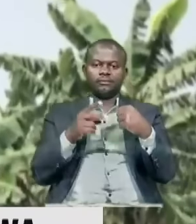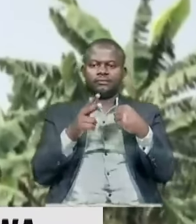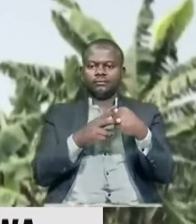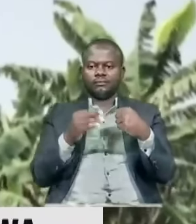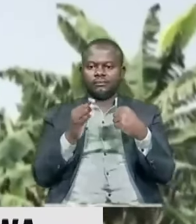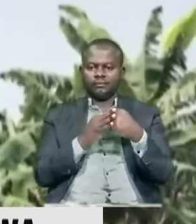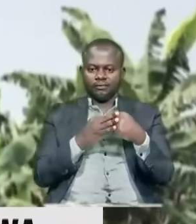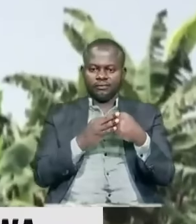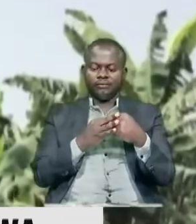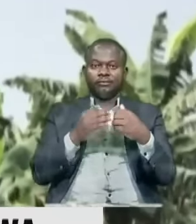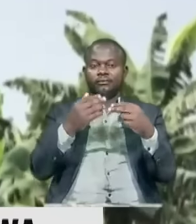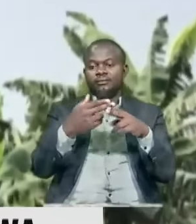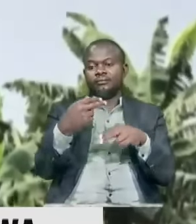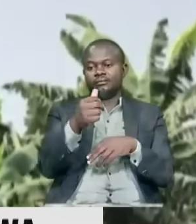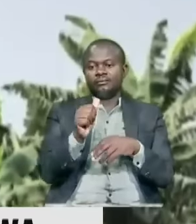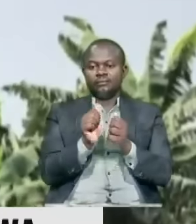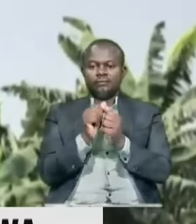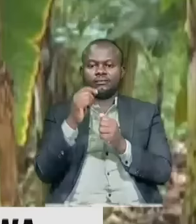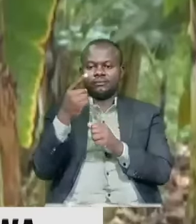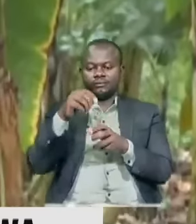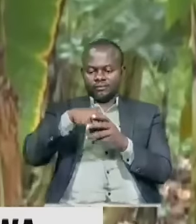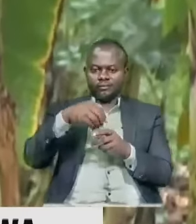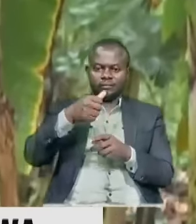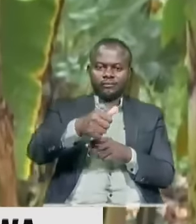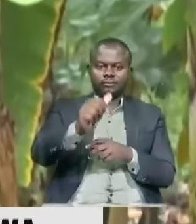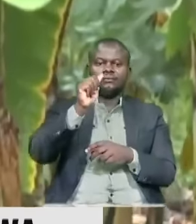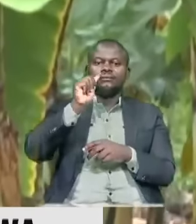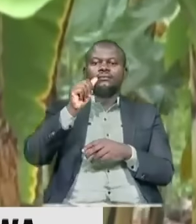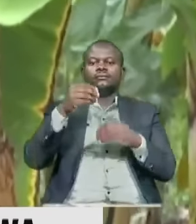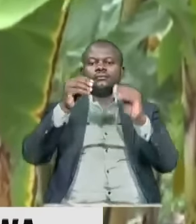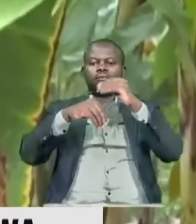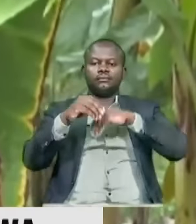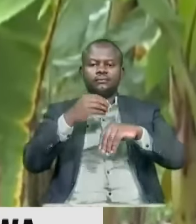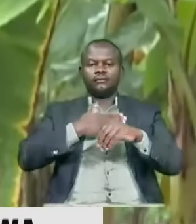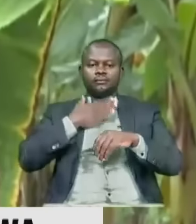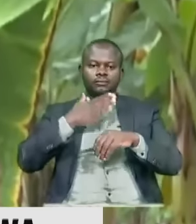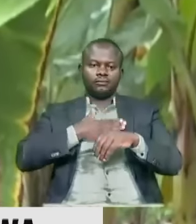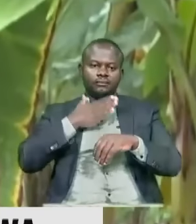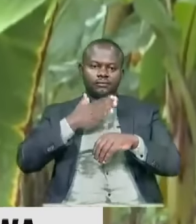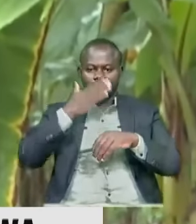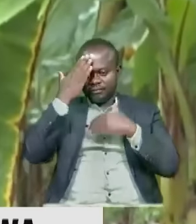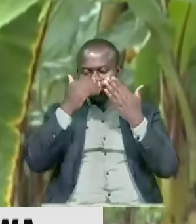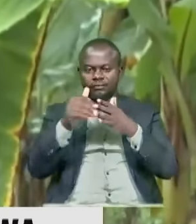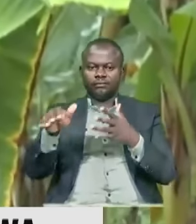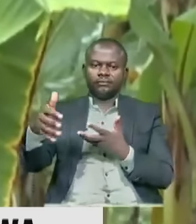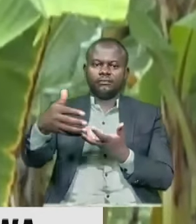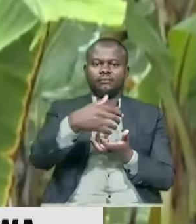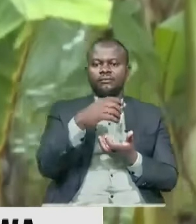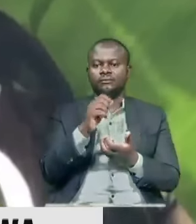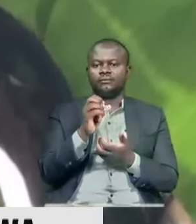18,678, aho hegitari zisaga 11 muri zo arizo zitanga umusaruro ushimishije, kuko zisarurwaho